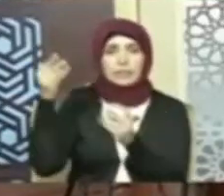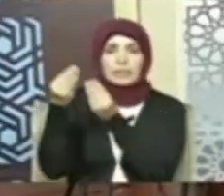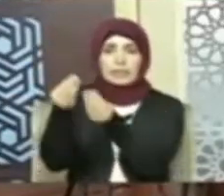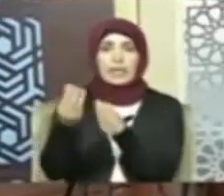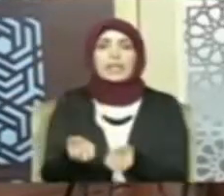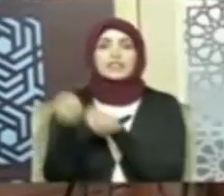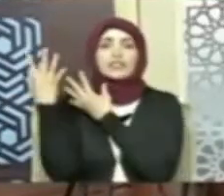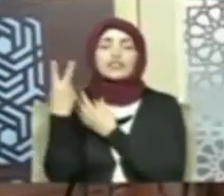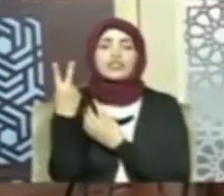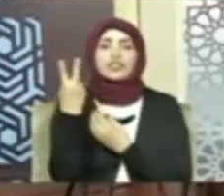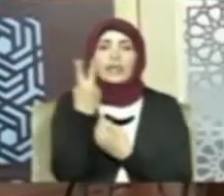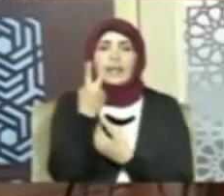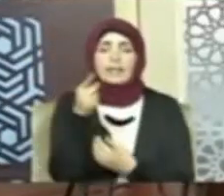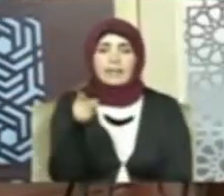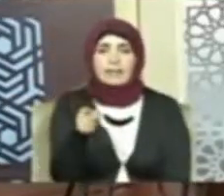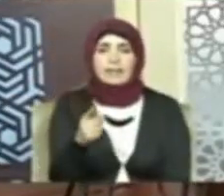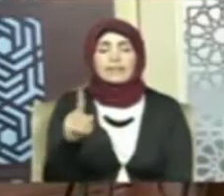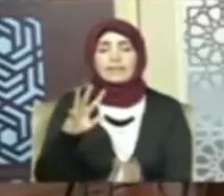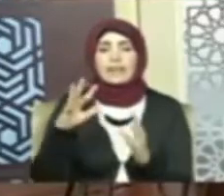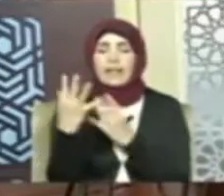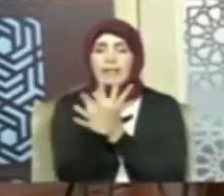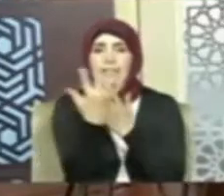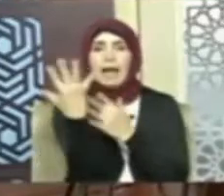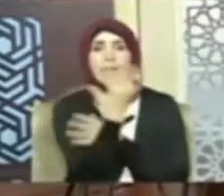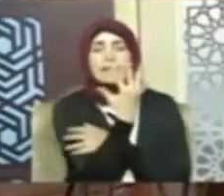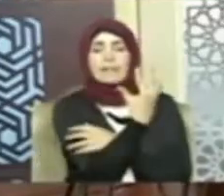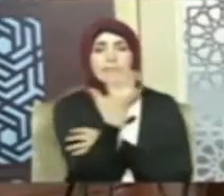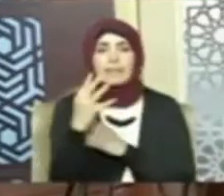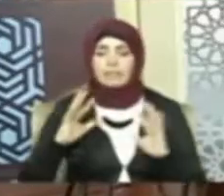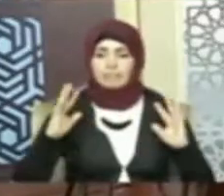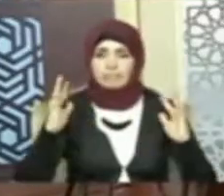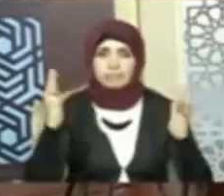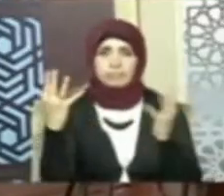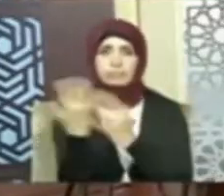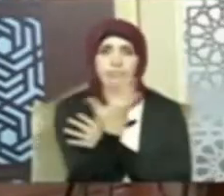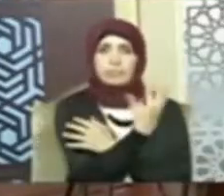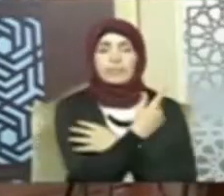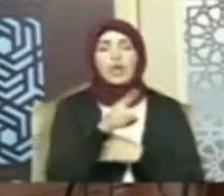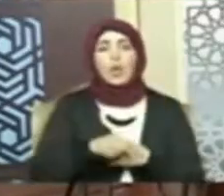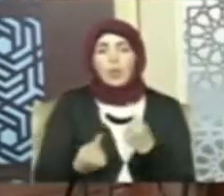وحففناهما بنخل وجعلنا